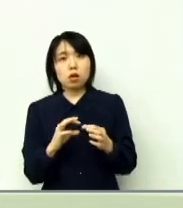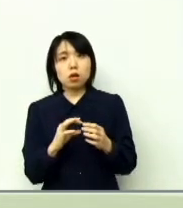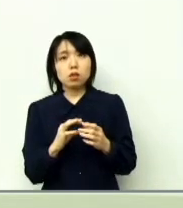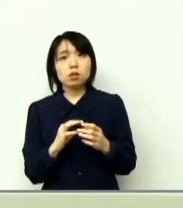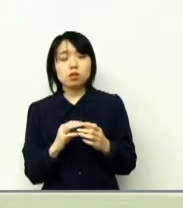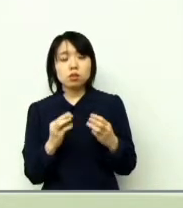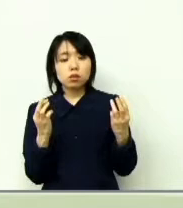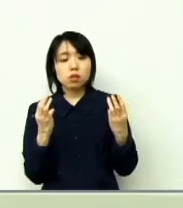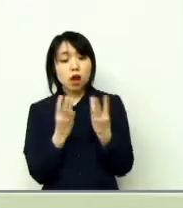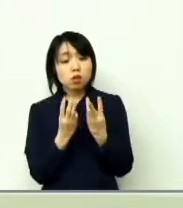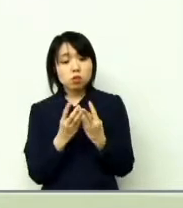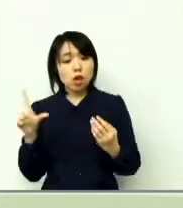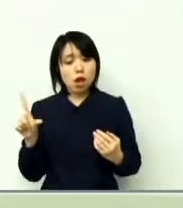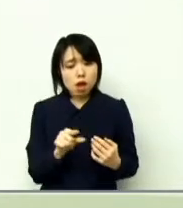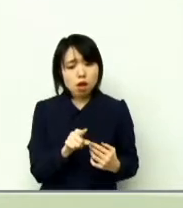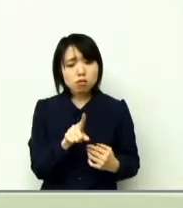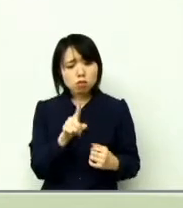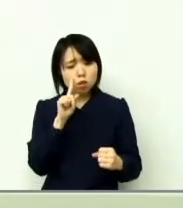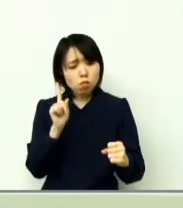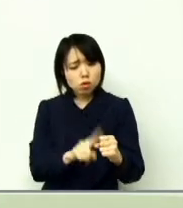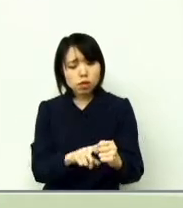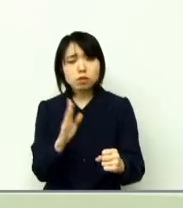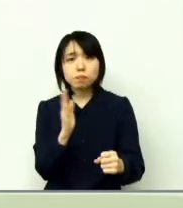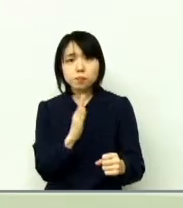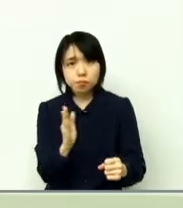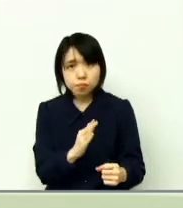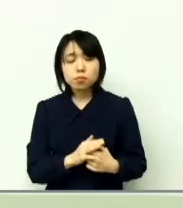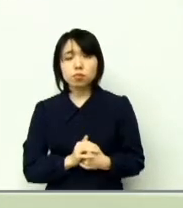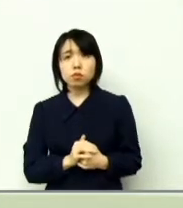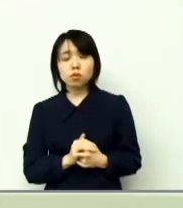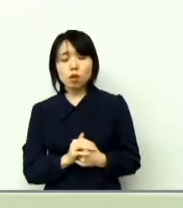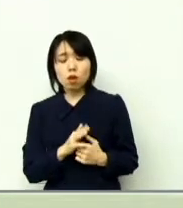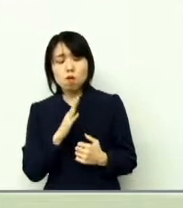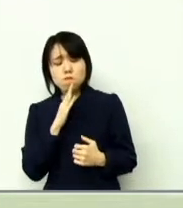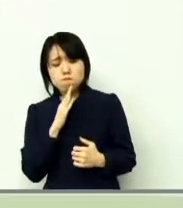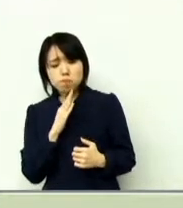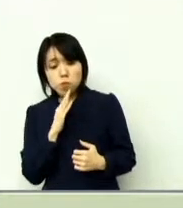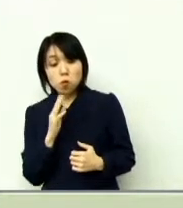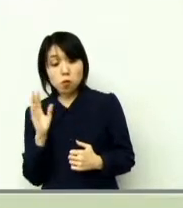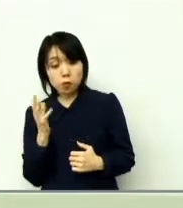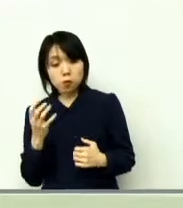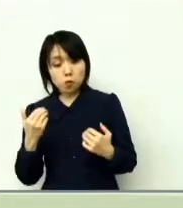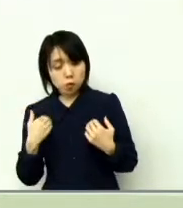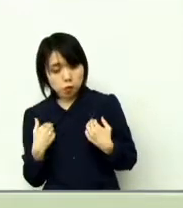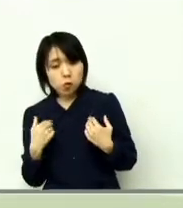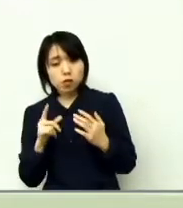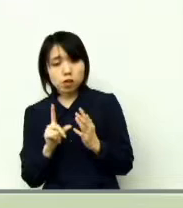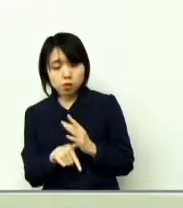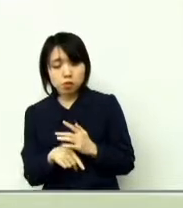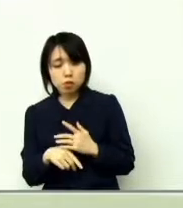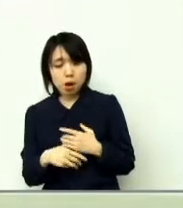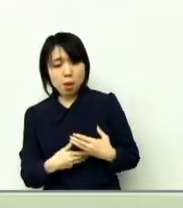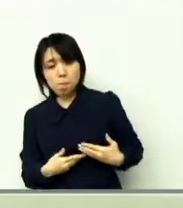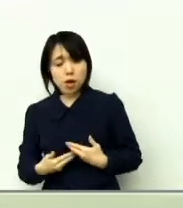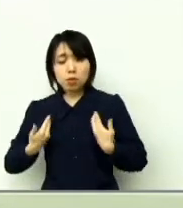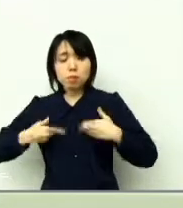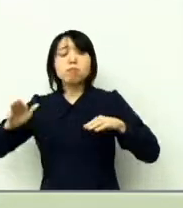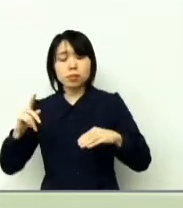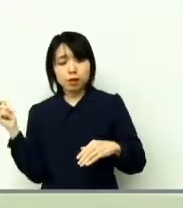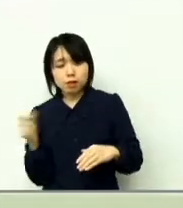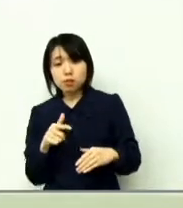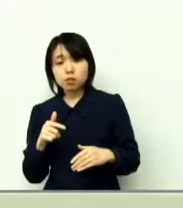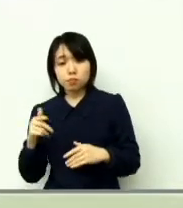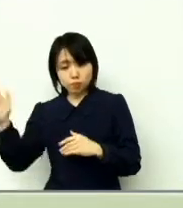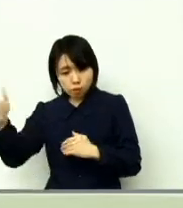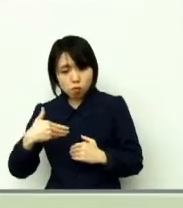動件数を減らすことだけを目的とせずに、本当に救急車が必要な市民がためらうことなく要請